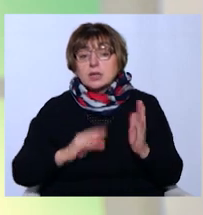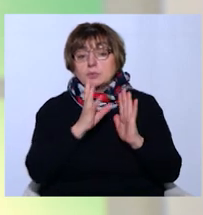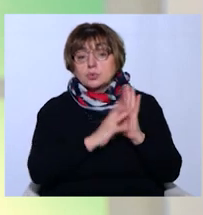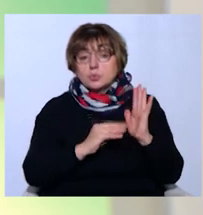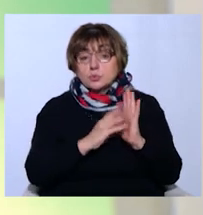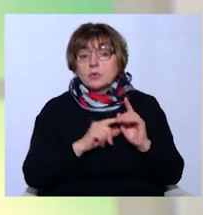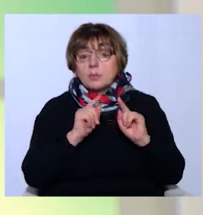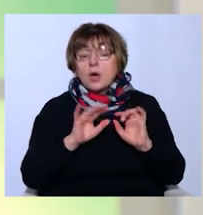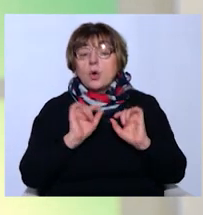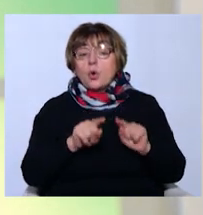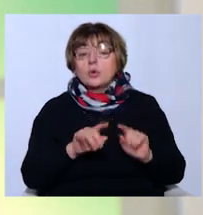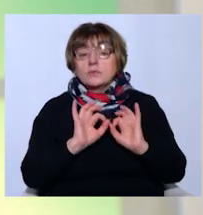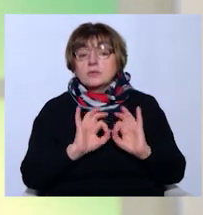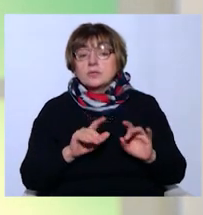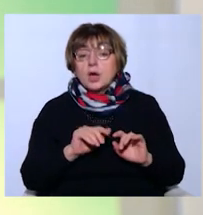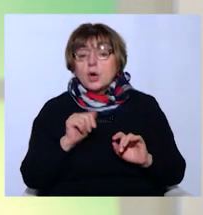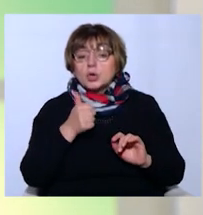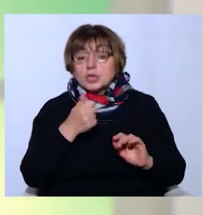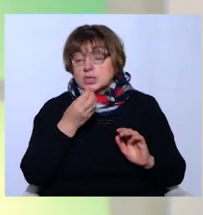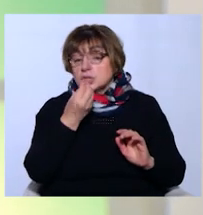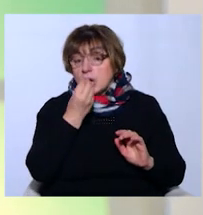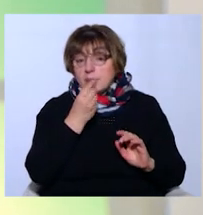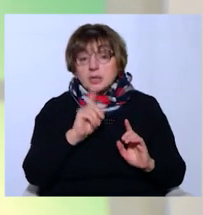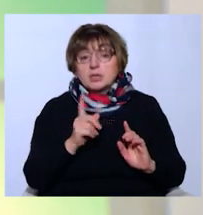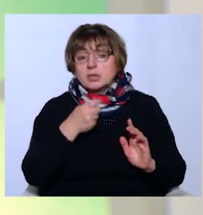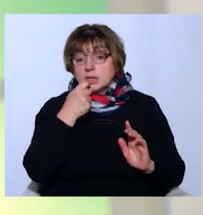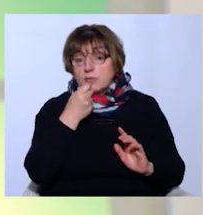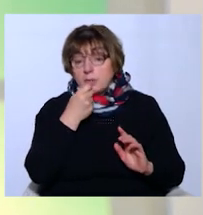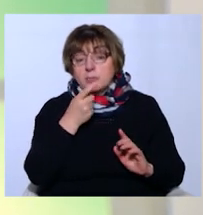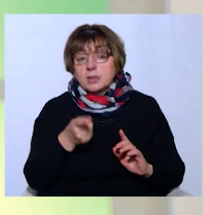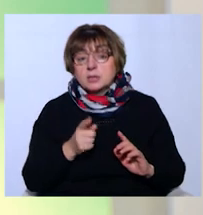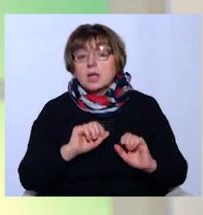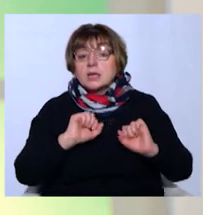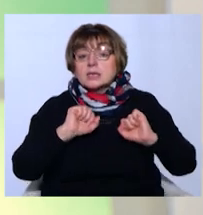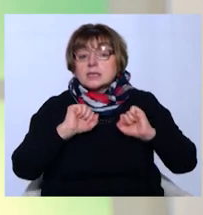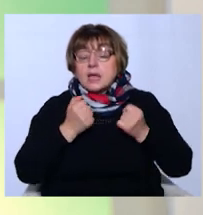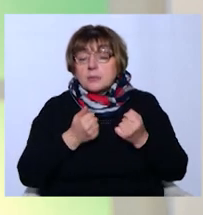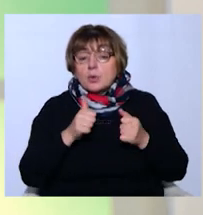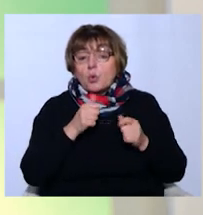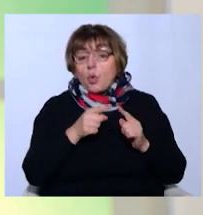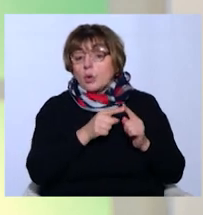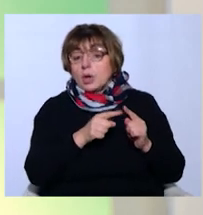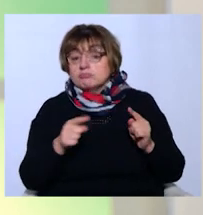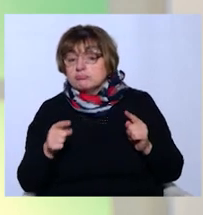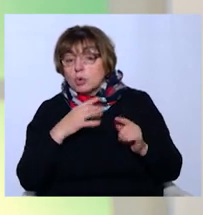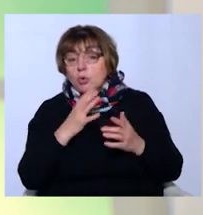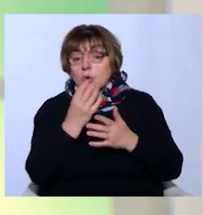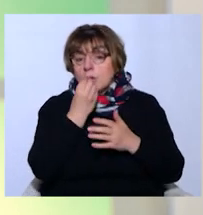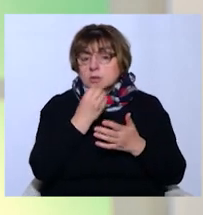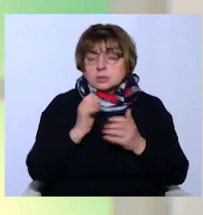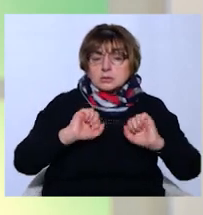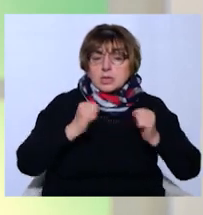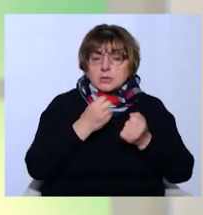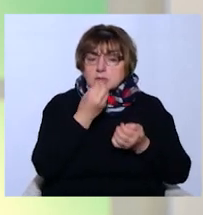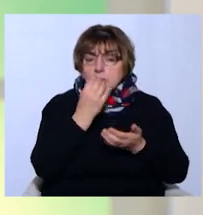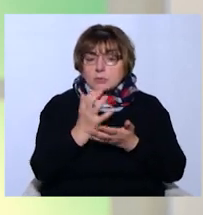ოღონდ ვისაუბრებთ იმაზე, თუ რით იკვებებიან ისინი და ზამთარს როგორ ატარებენ, როგორ იმარაგებენ